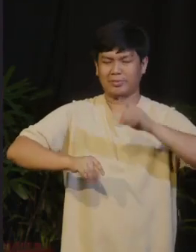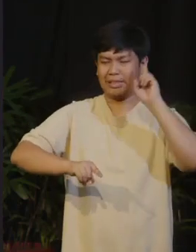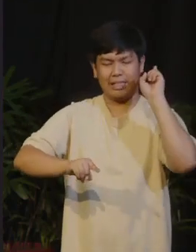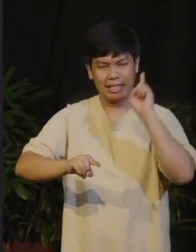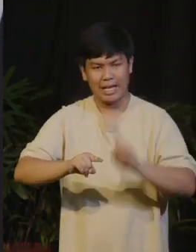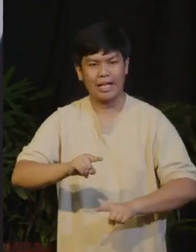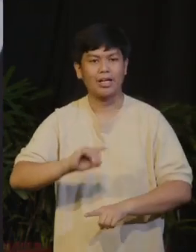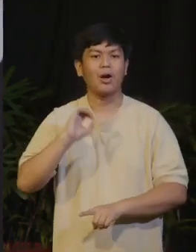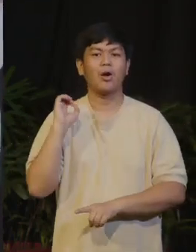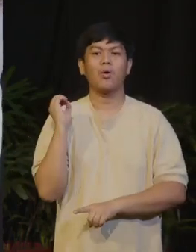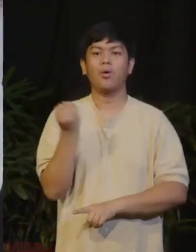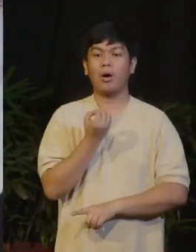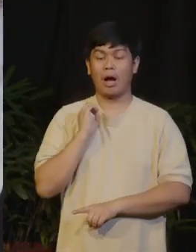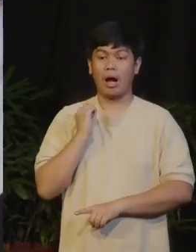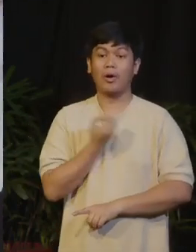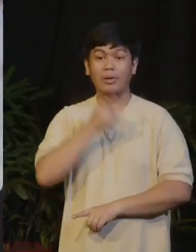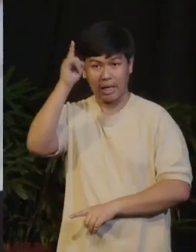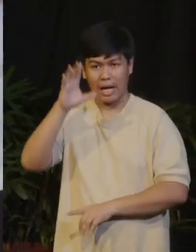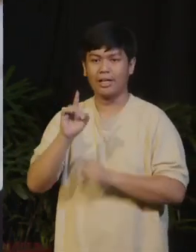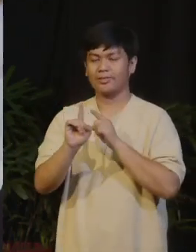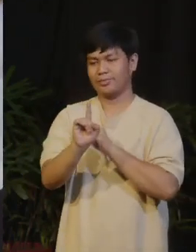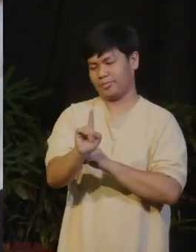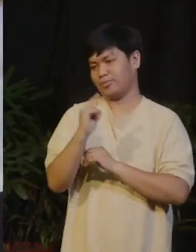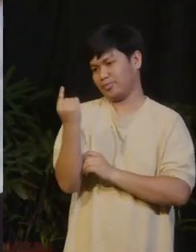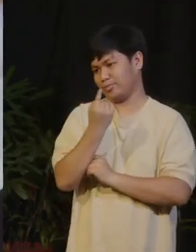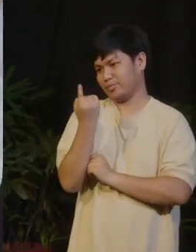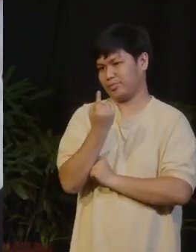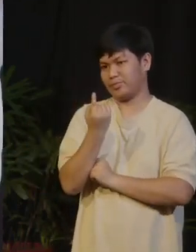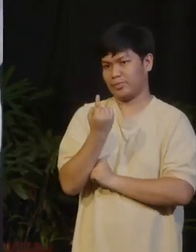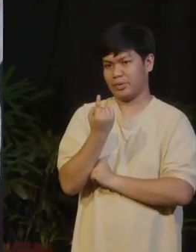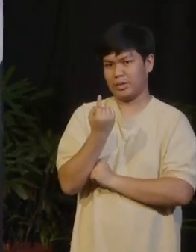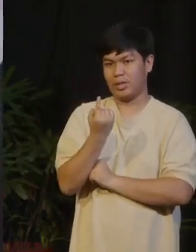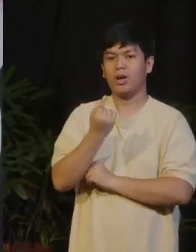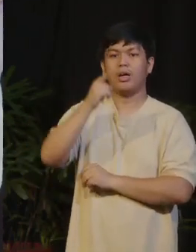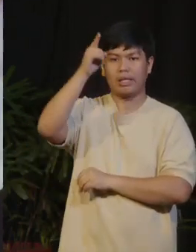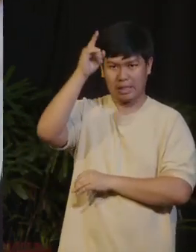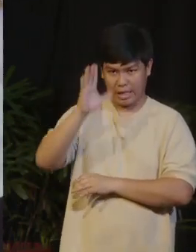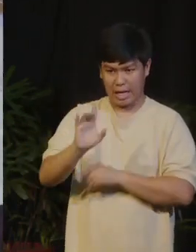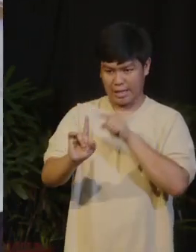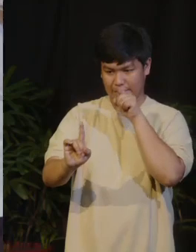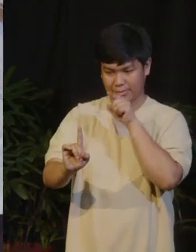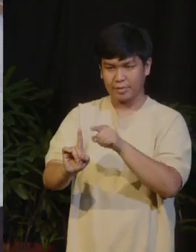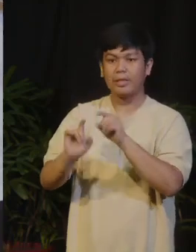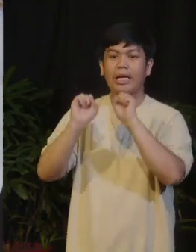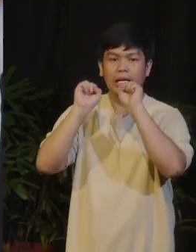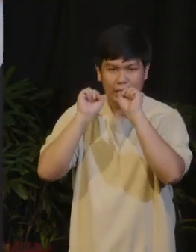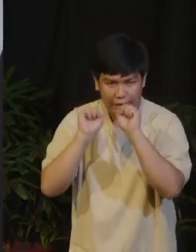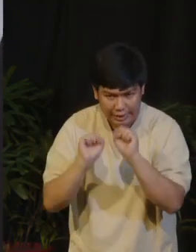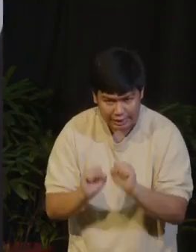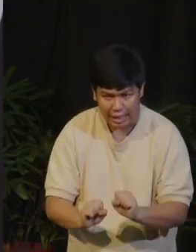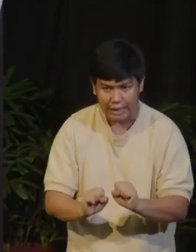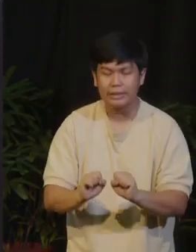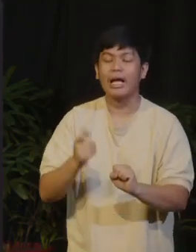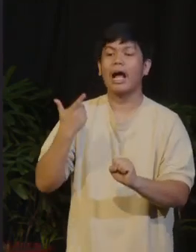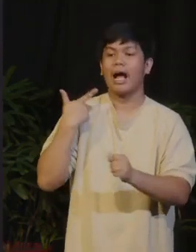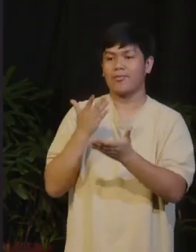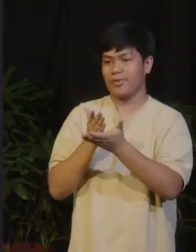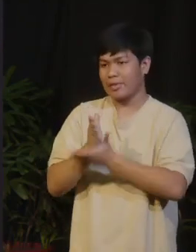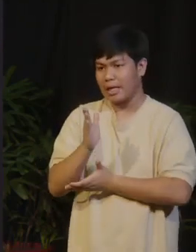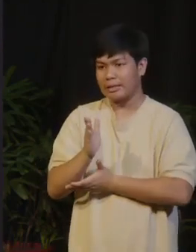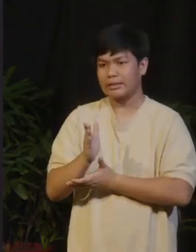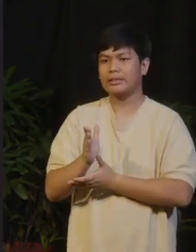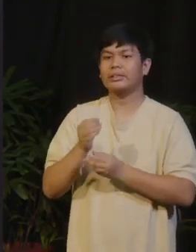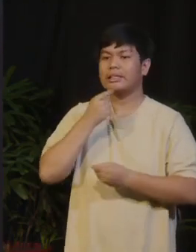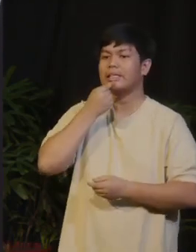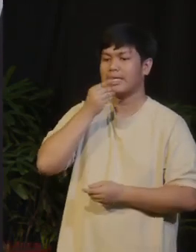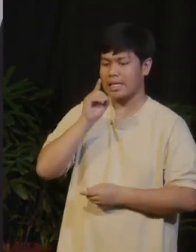ating kapwa o sa kanyang kahihinatnan. Dahil Diyos lang ang may kakayanan at karapatan na gawin